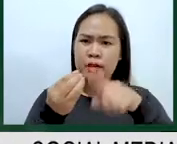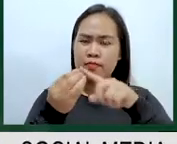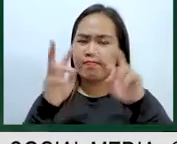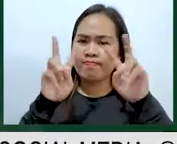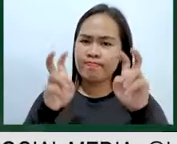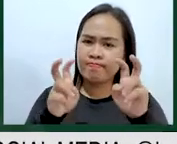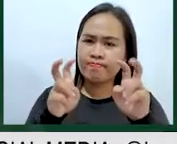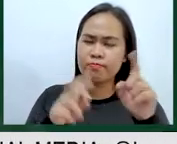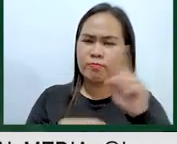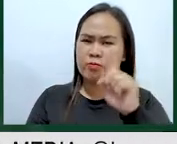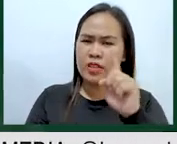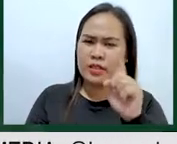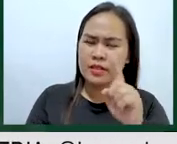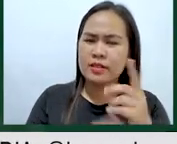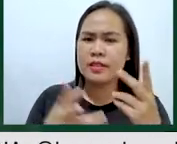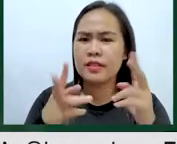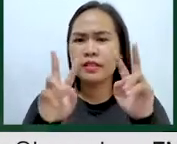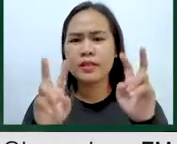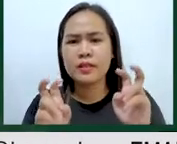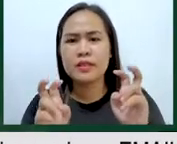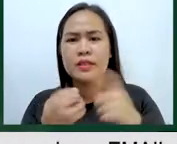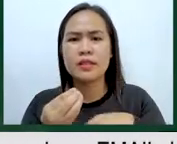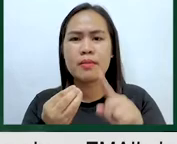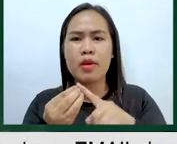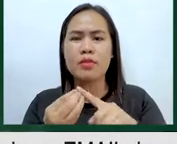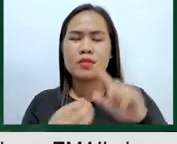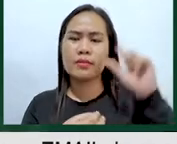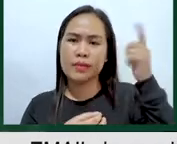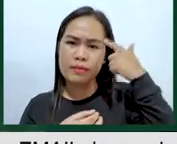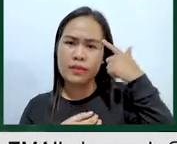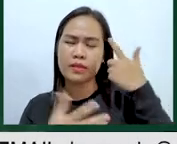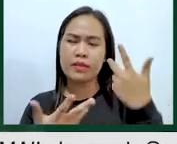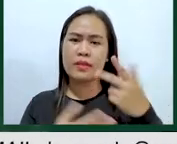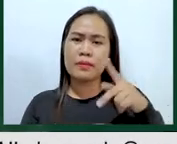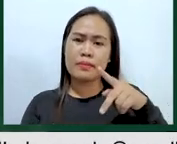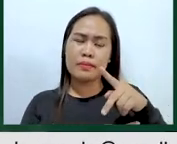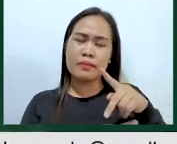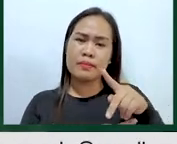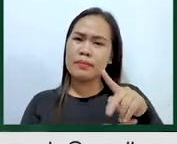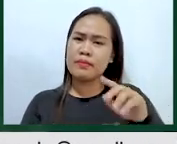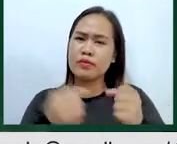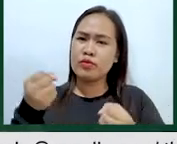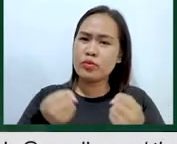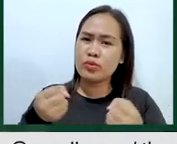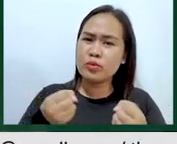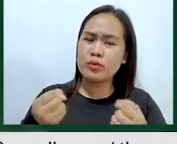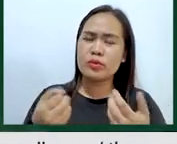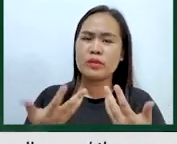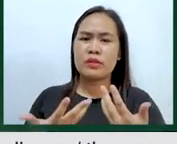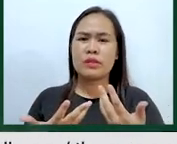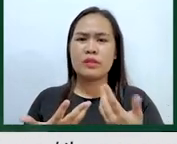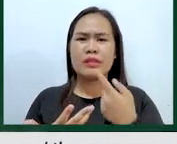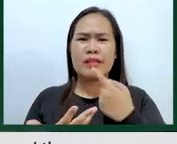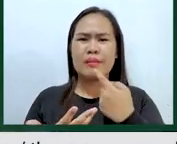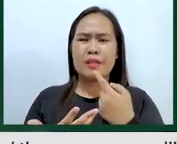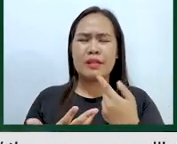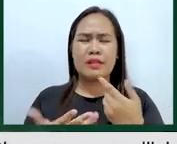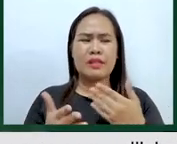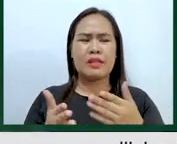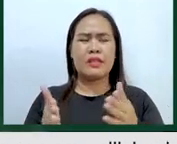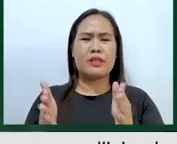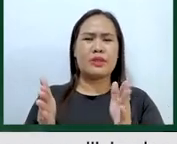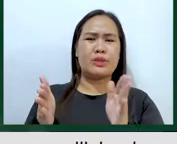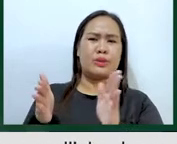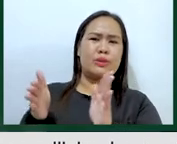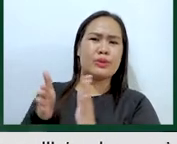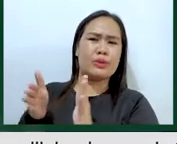again, nabanggit na rin yung issue, no? Itong recent issue, yung sa public utility vehicles,